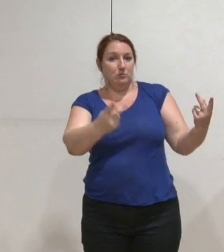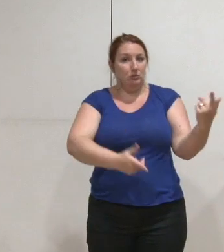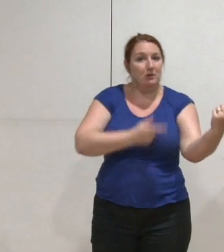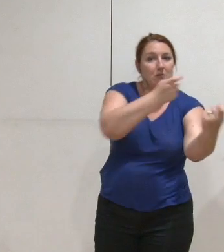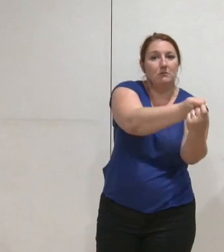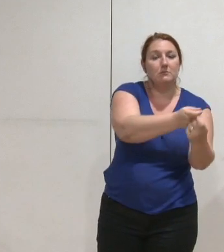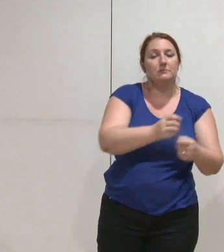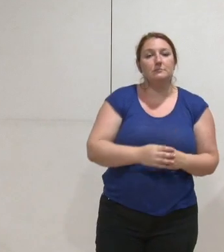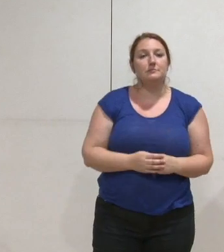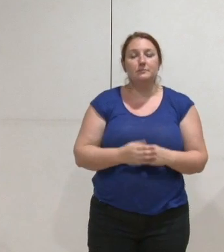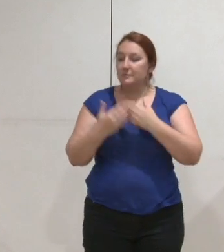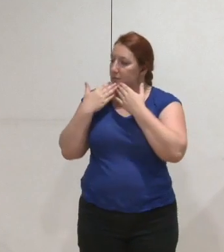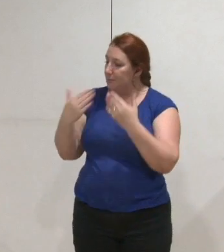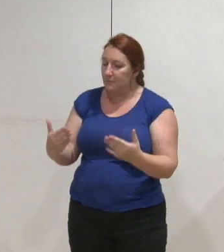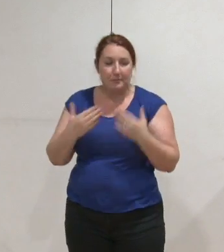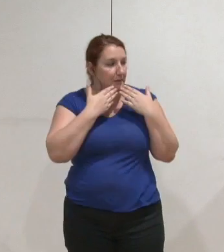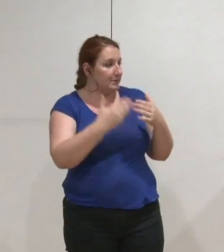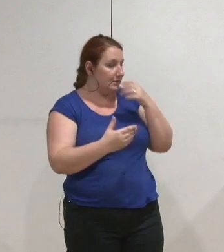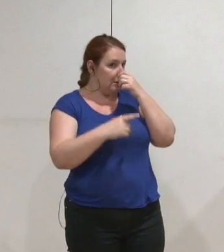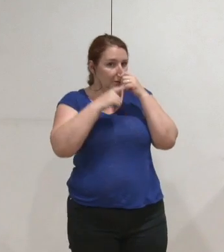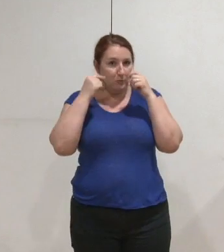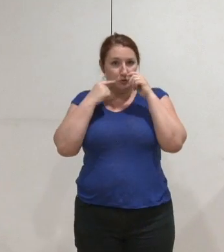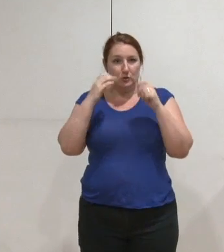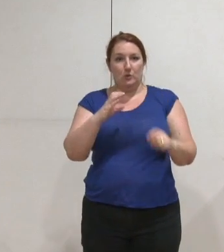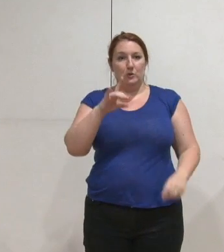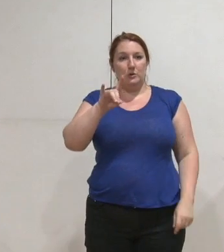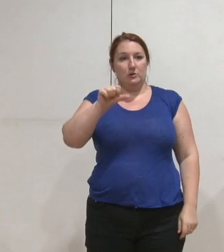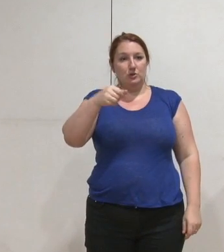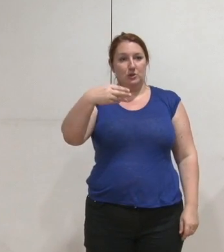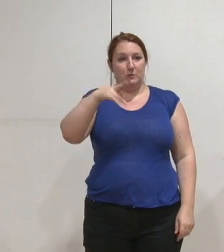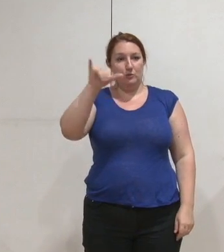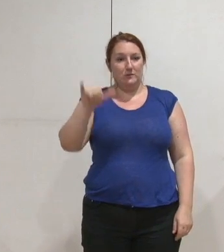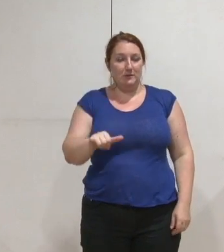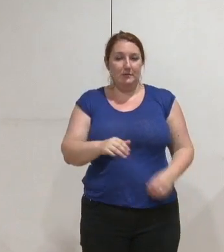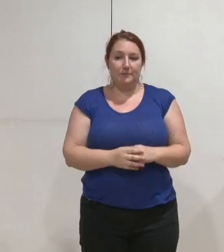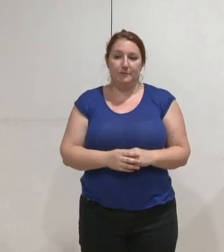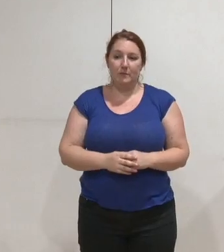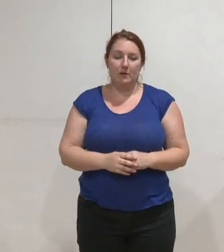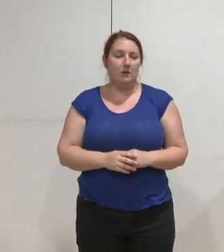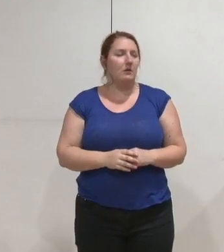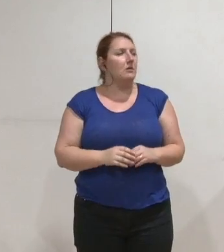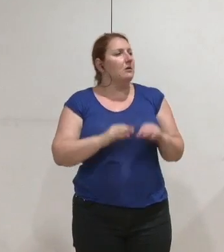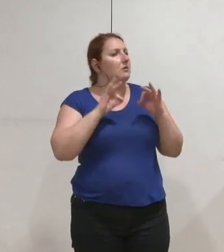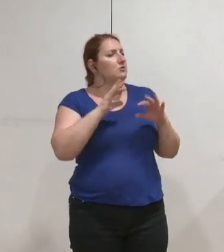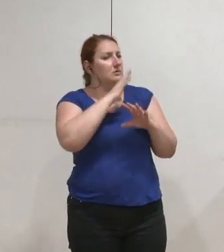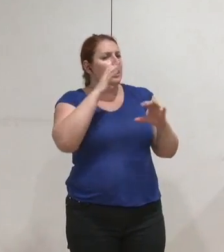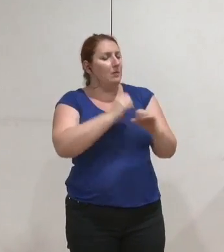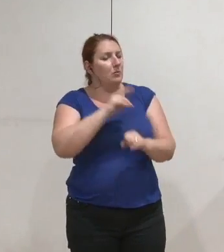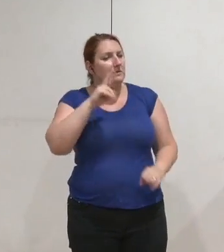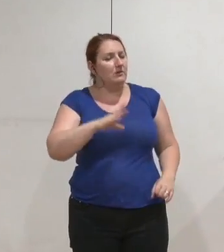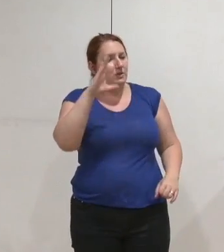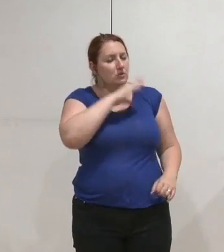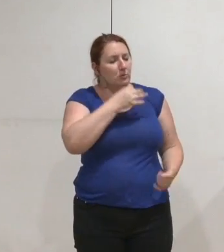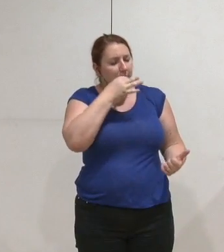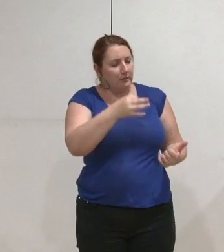public merci Monsieur chamussi juste un mot pour oui c'est vrai que j'ai oublié de dire